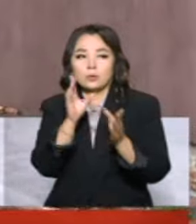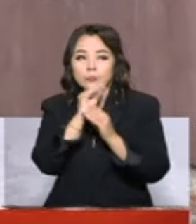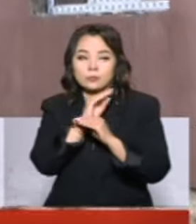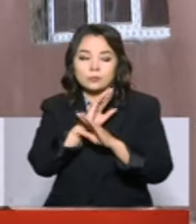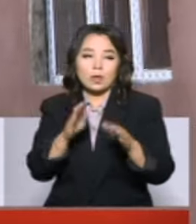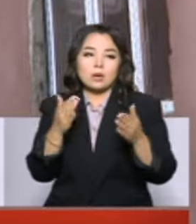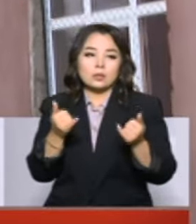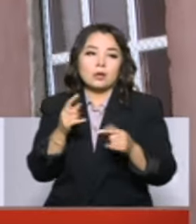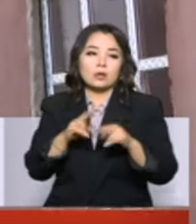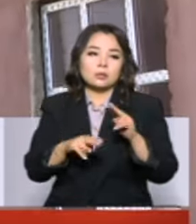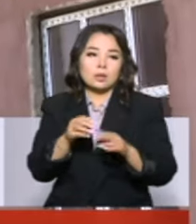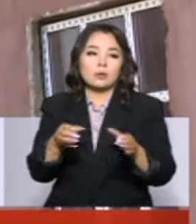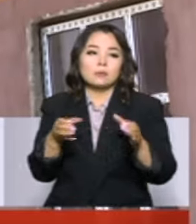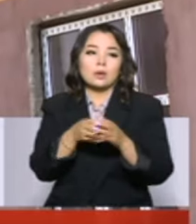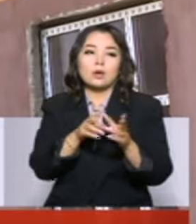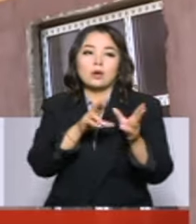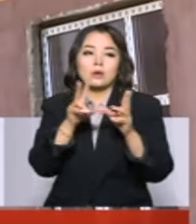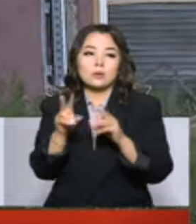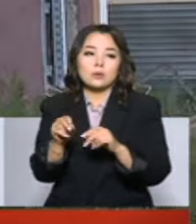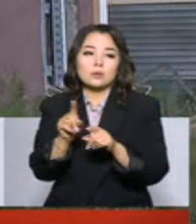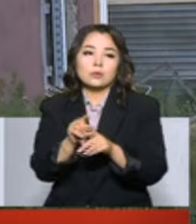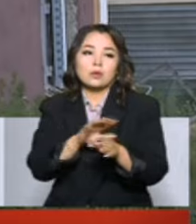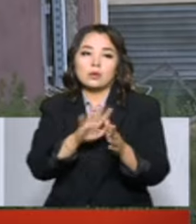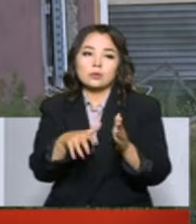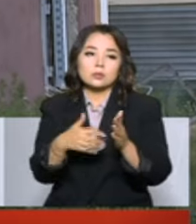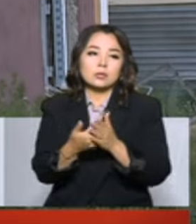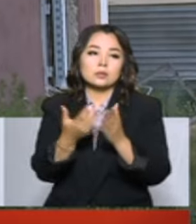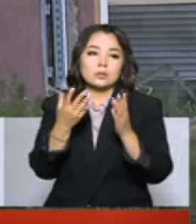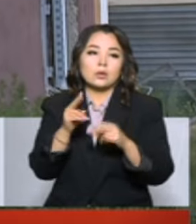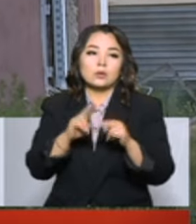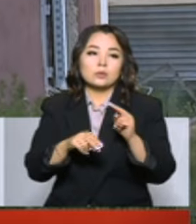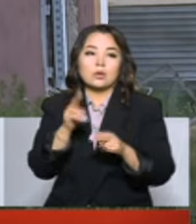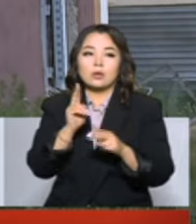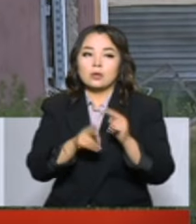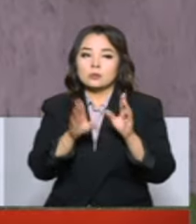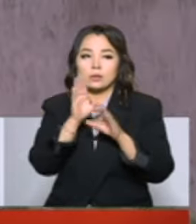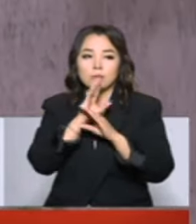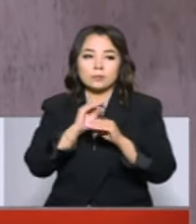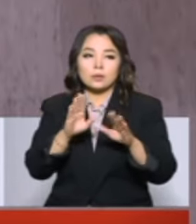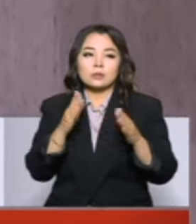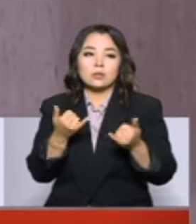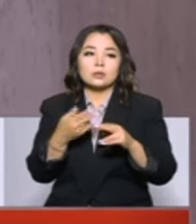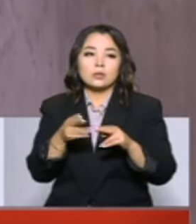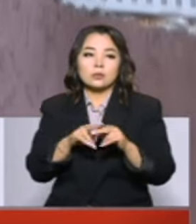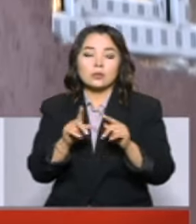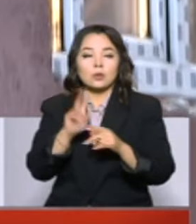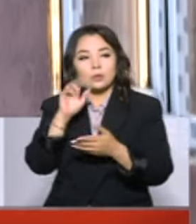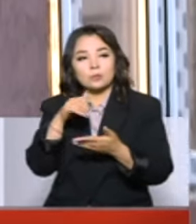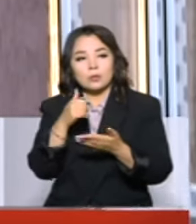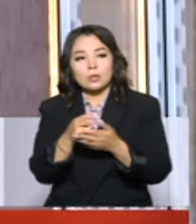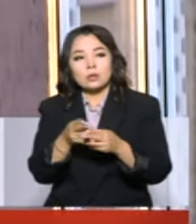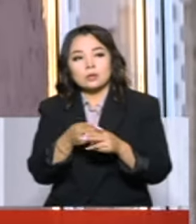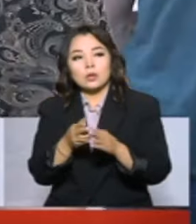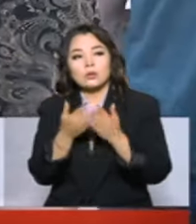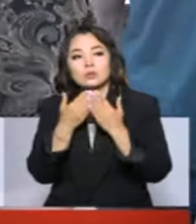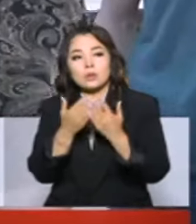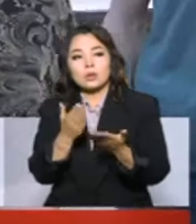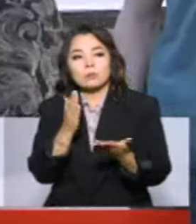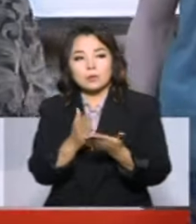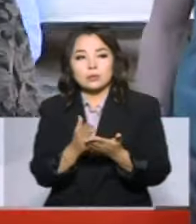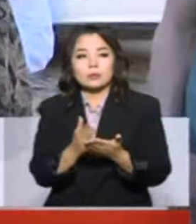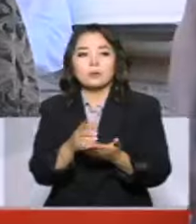Алайда мердігер құрғақ уәдеге тойдырып, әлі күнге дейін құрылысты аяқтамаған. Ашынған үлескерлер үкіметтен араша сұрап отыр.